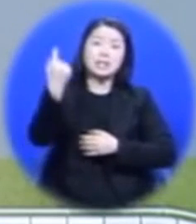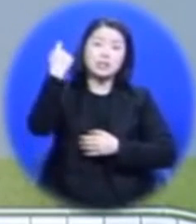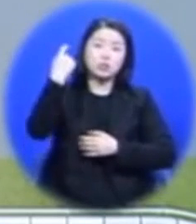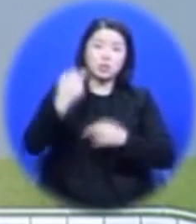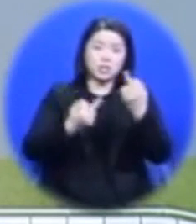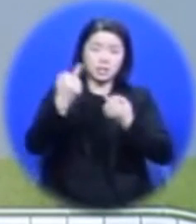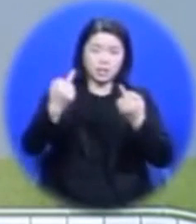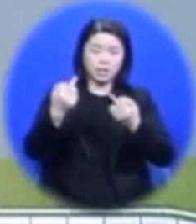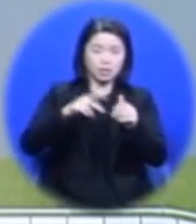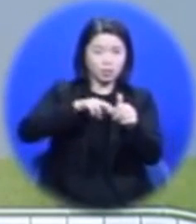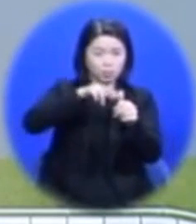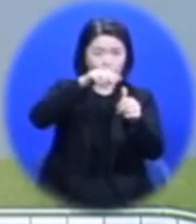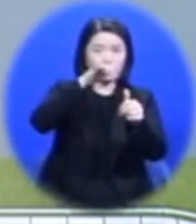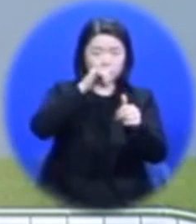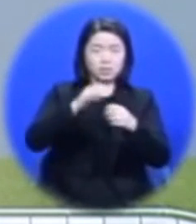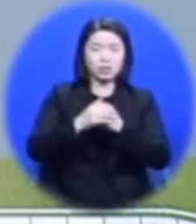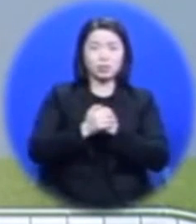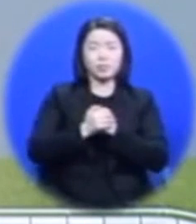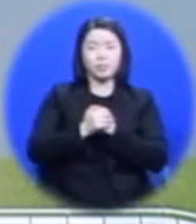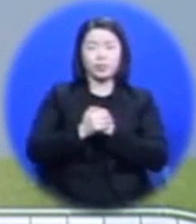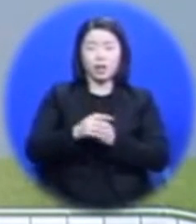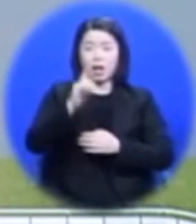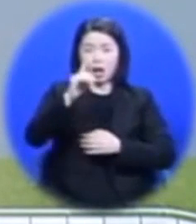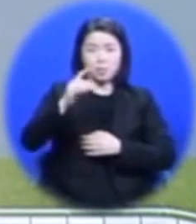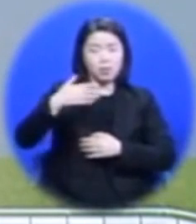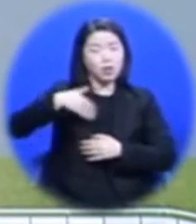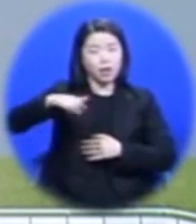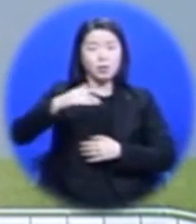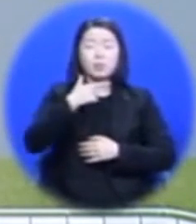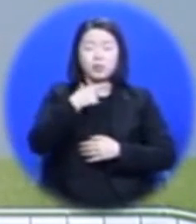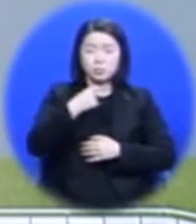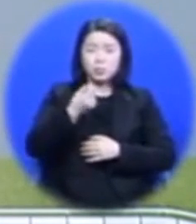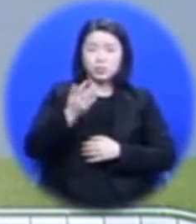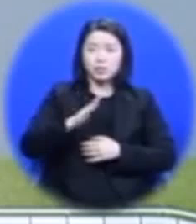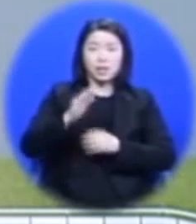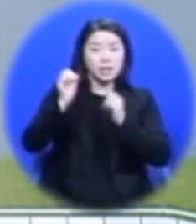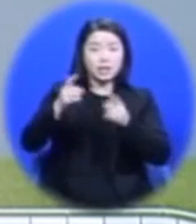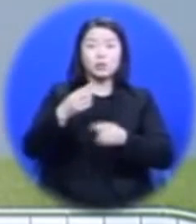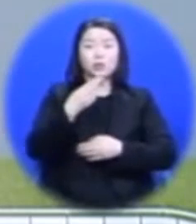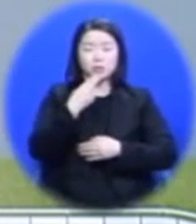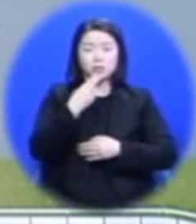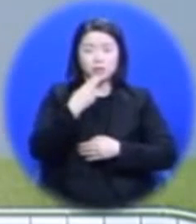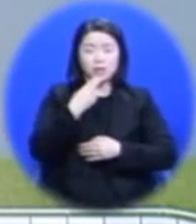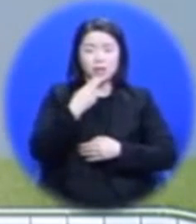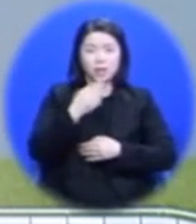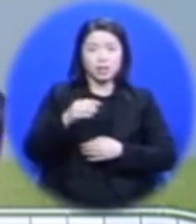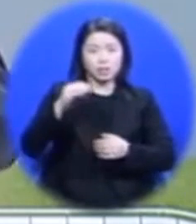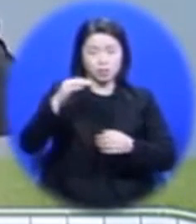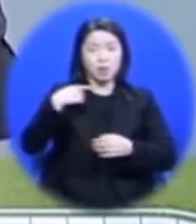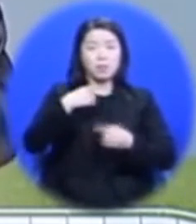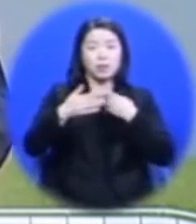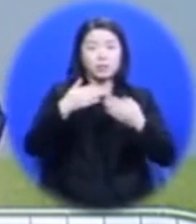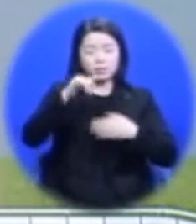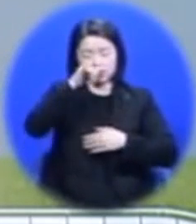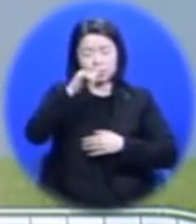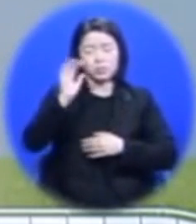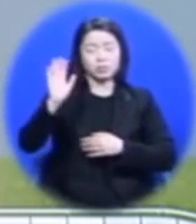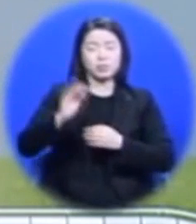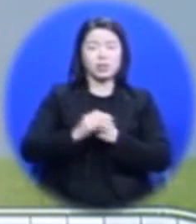산을 이렇게 올랐습니다. 한번 올라가 보고 싶었는데 기회가 없었는데 그래서